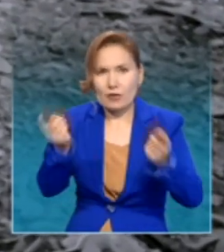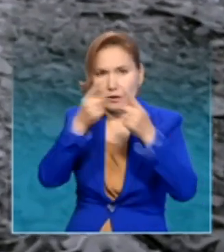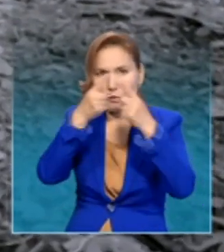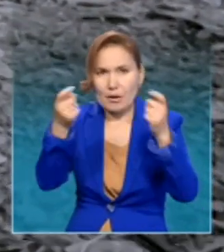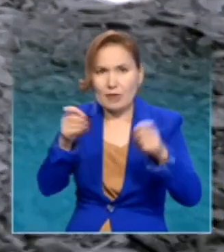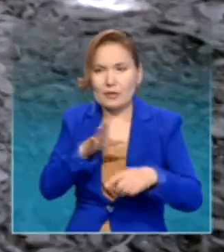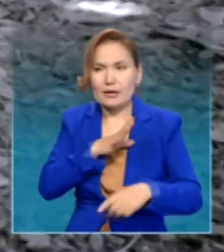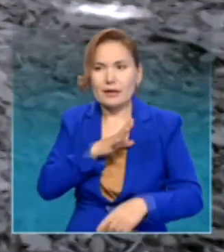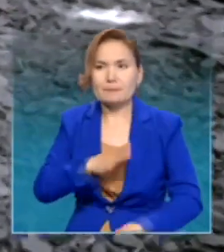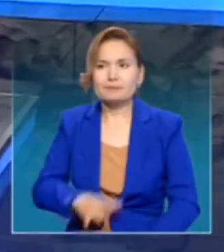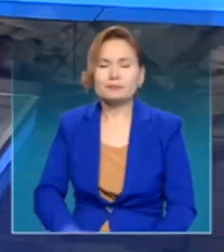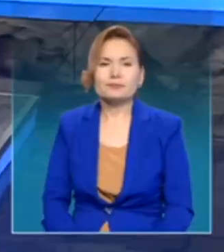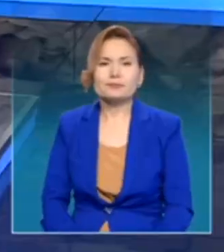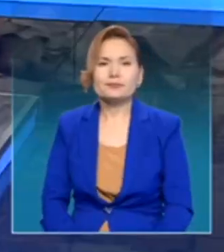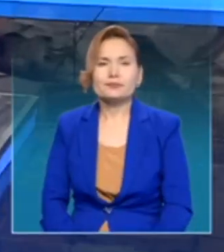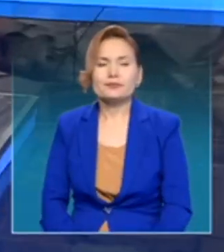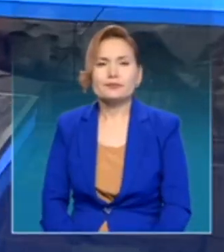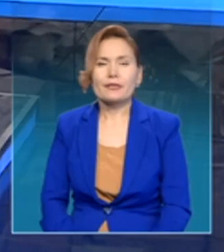мәлімдеді.